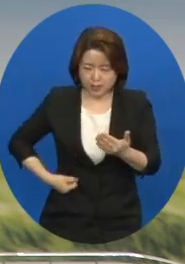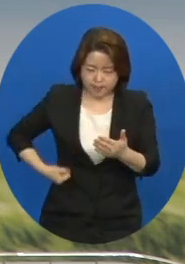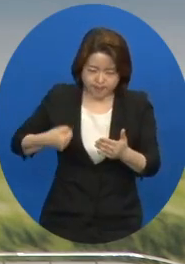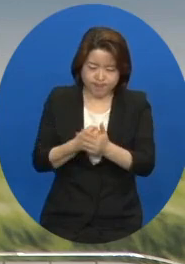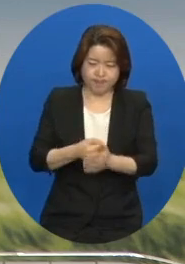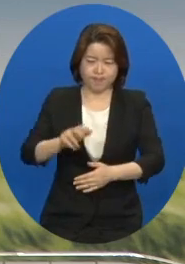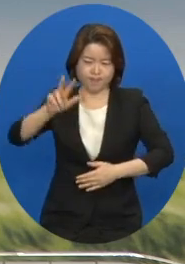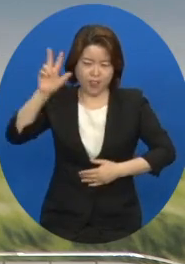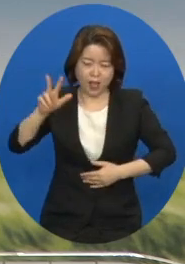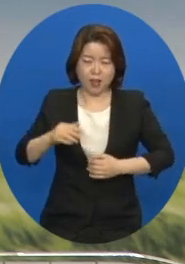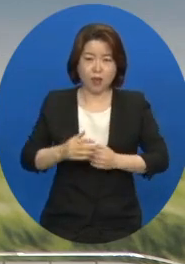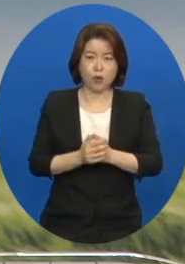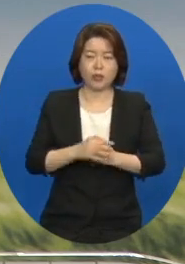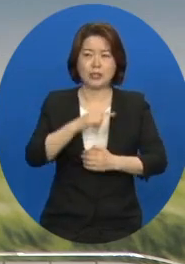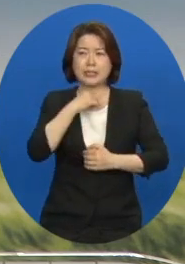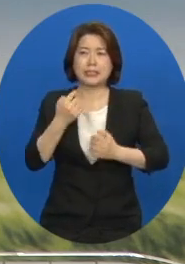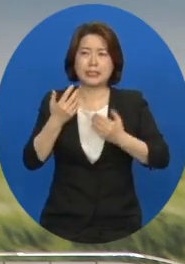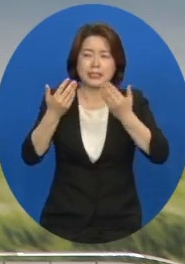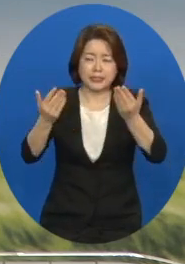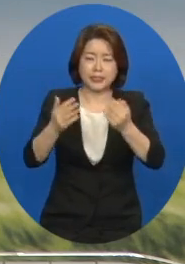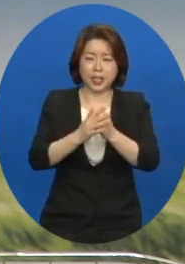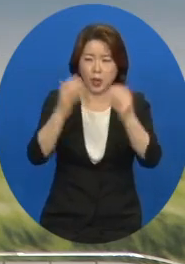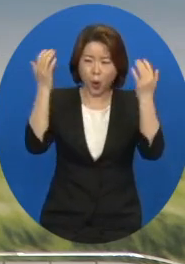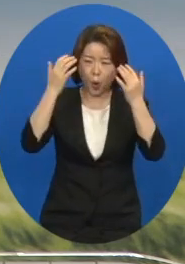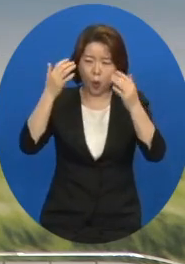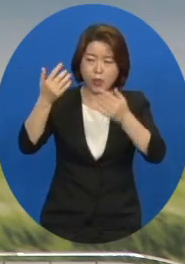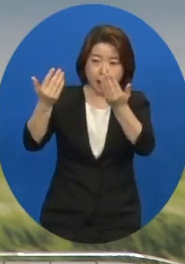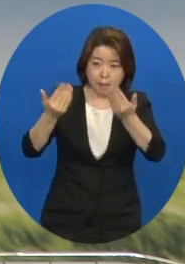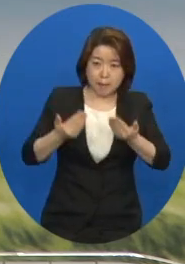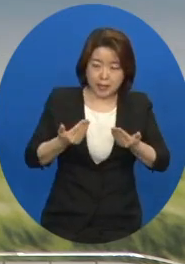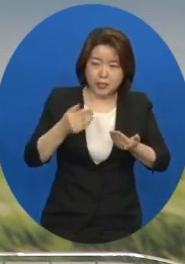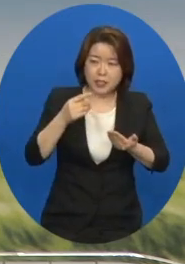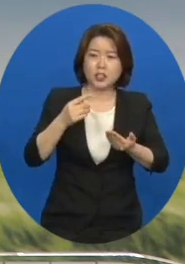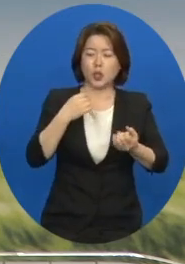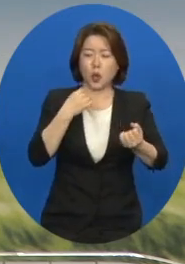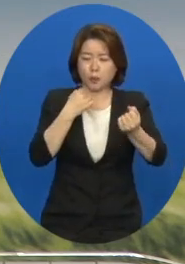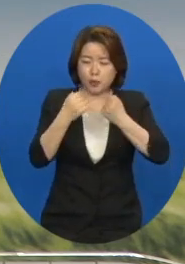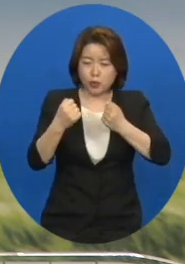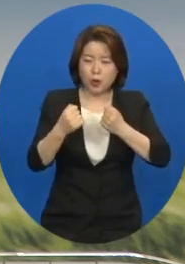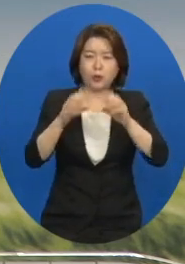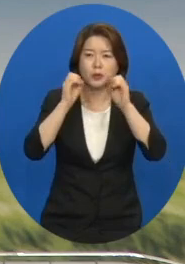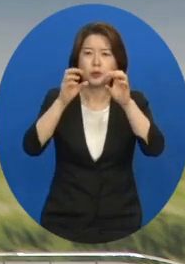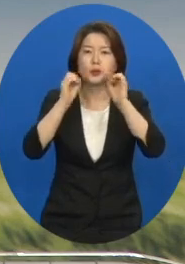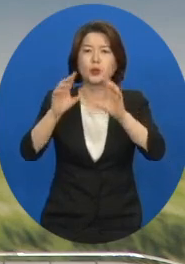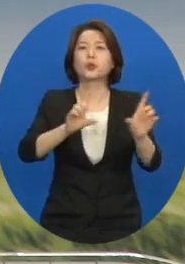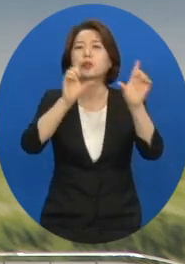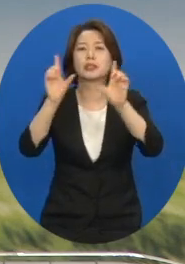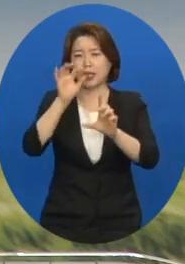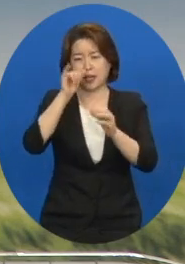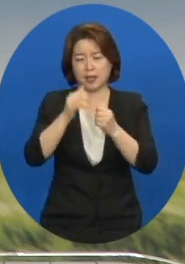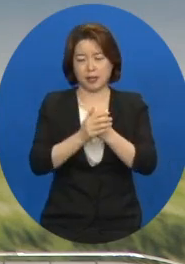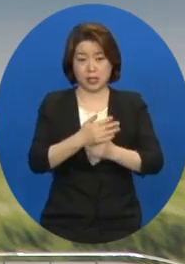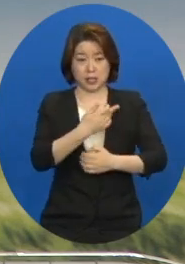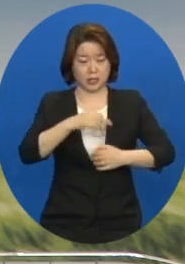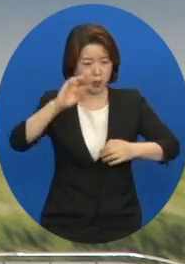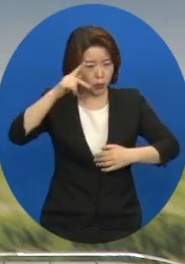희생하고 고난당하고 복음 전도자의 삶을 살았습니다. 사도 바울의 삶은 고난의